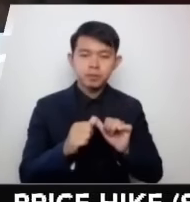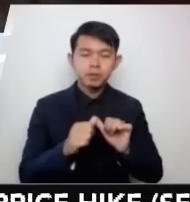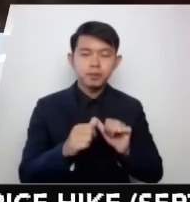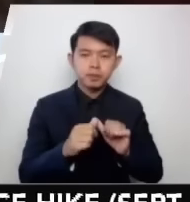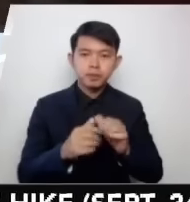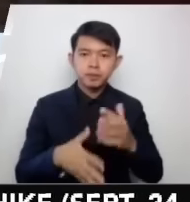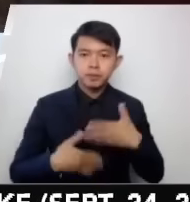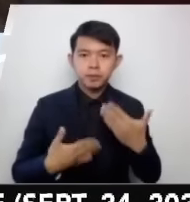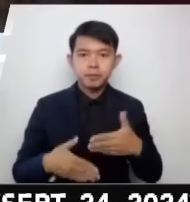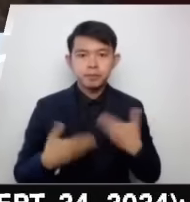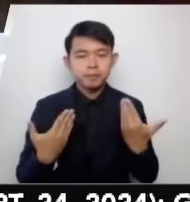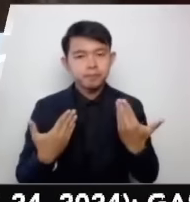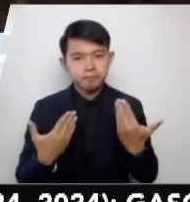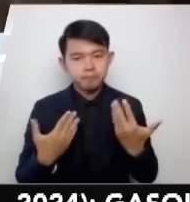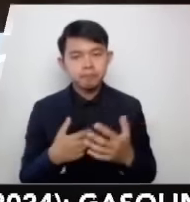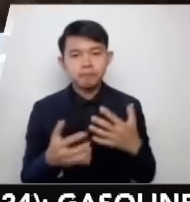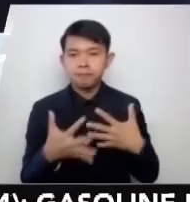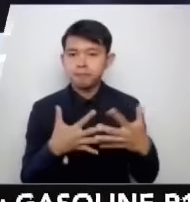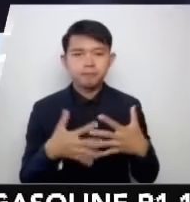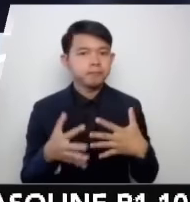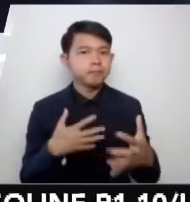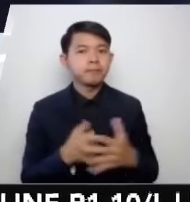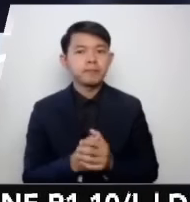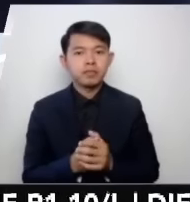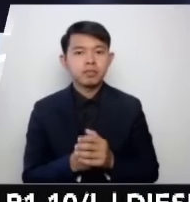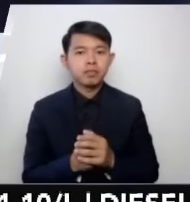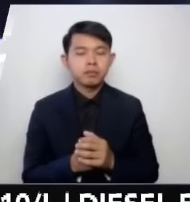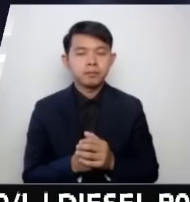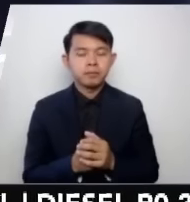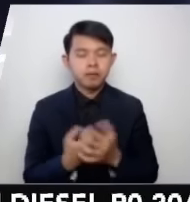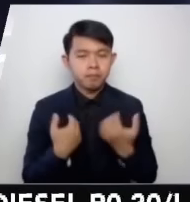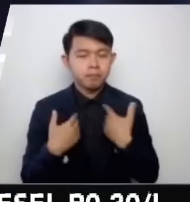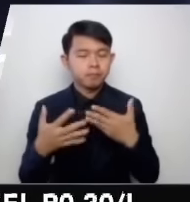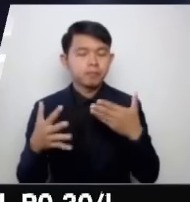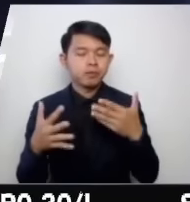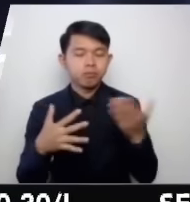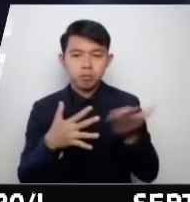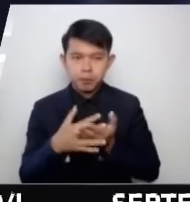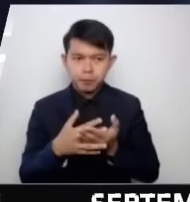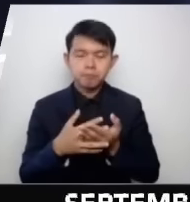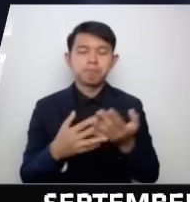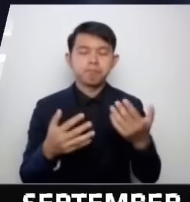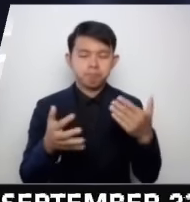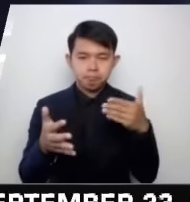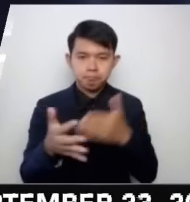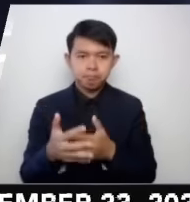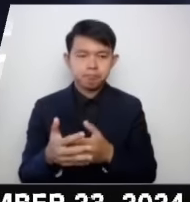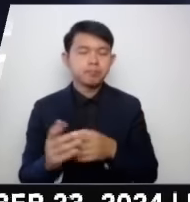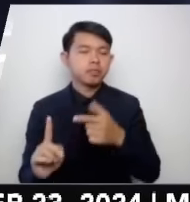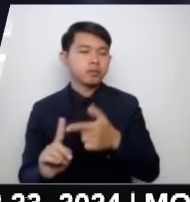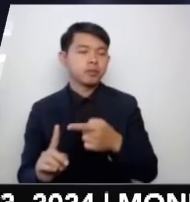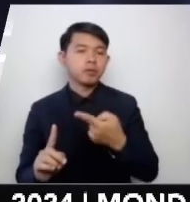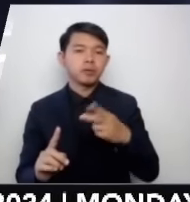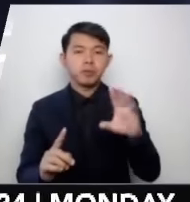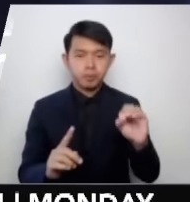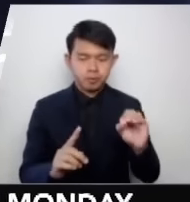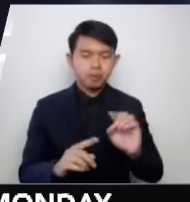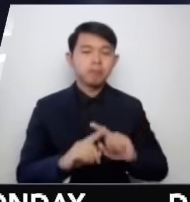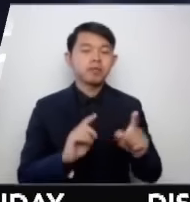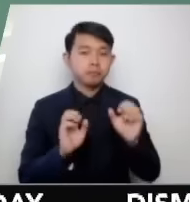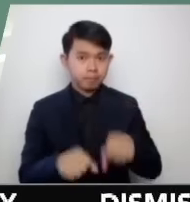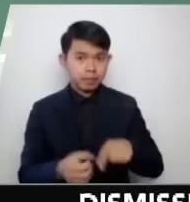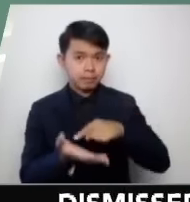qualified trafficking charges laban sa dating mayor. Sabi ni Senador Risa Hontiveros, karapatan ni Guo magpiyansa, pero tuloy pa rin ang investigasyon